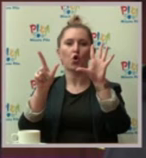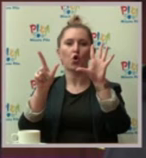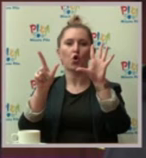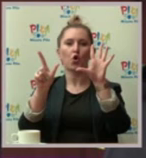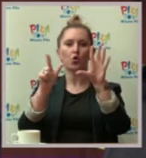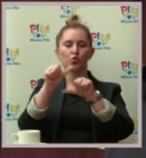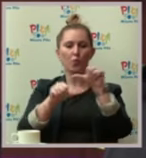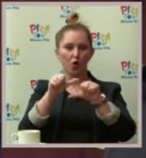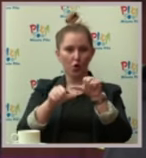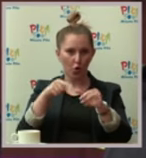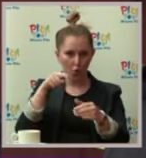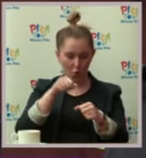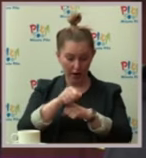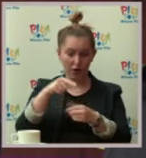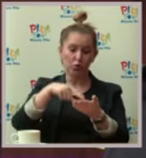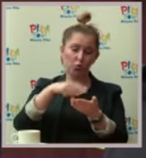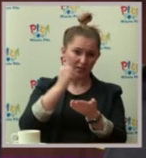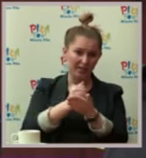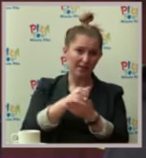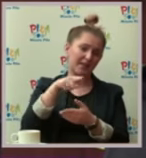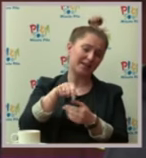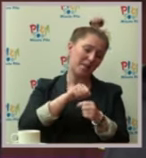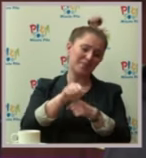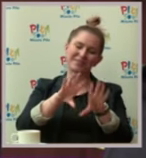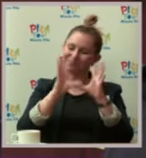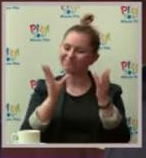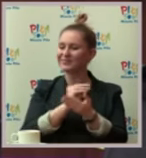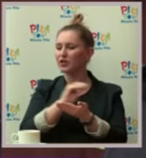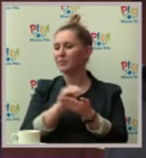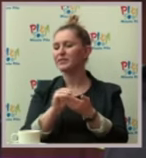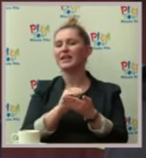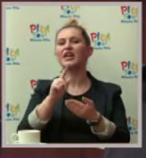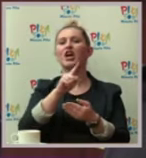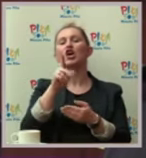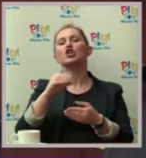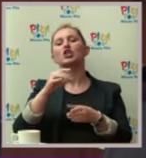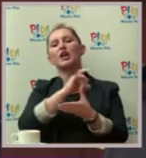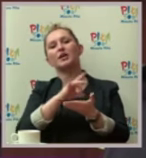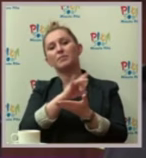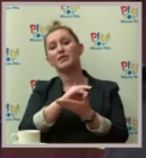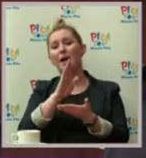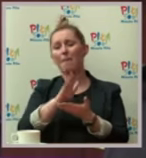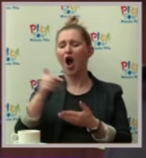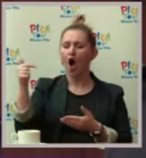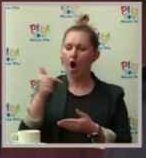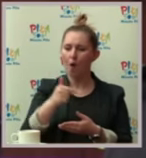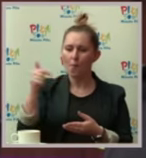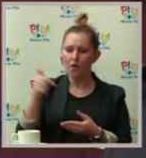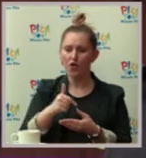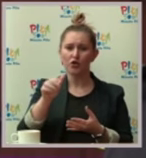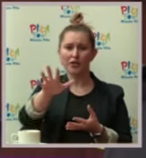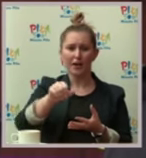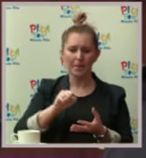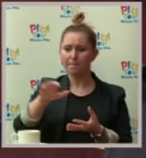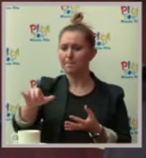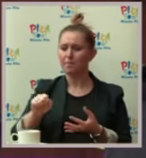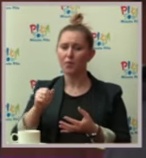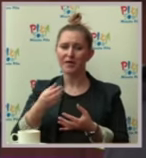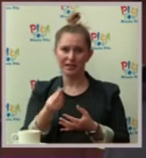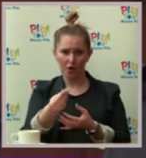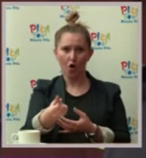rodzaju obowiązkiem gminy w zakresie pobierania tychże opłat z